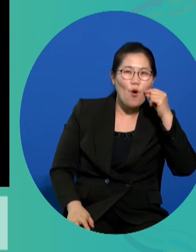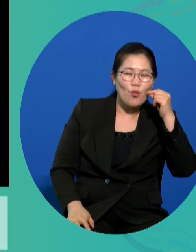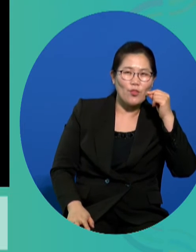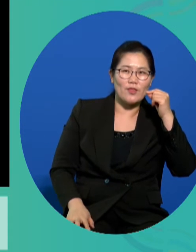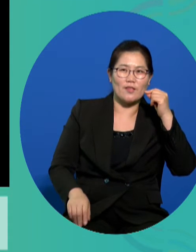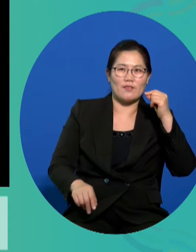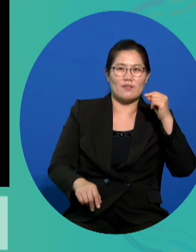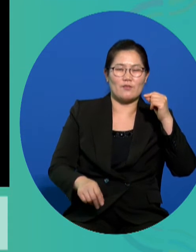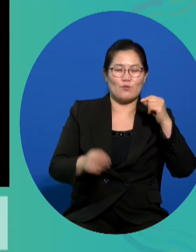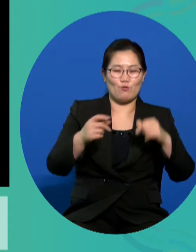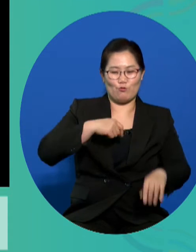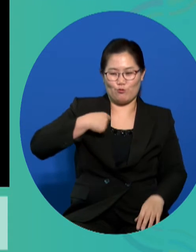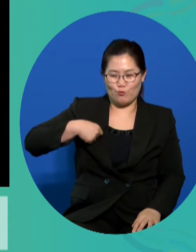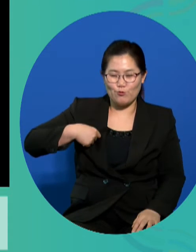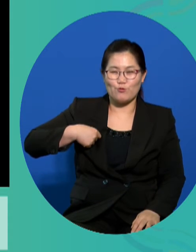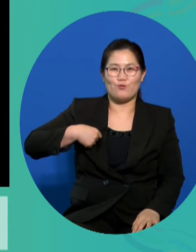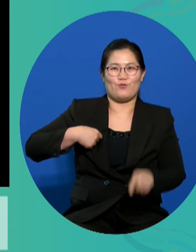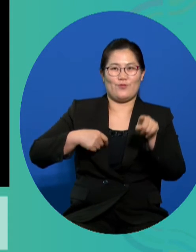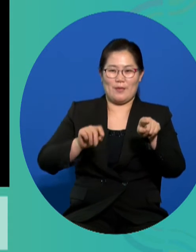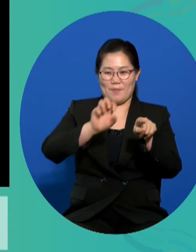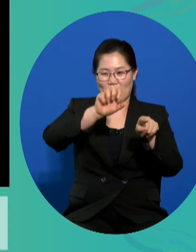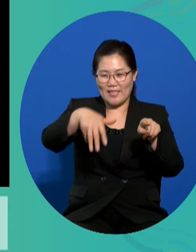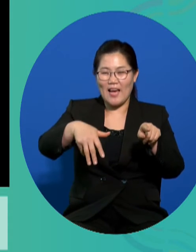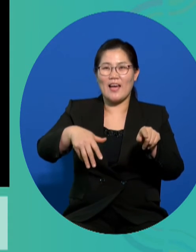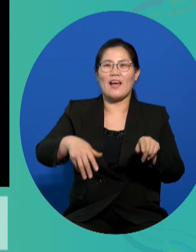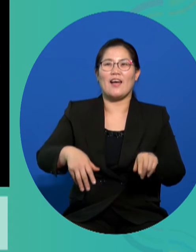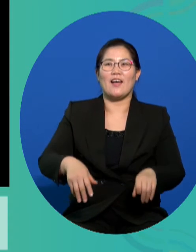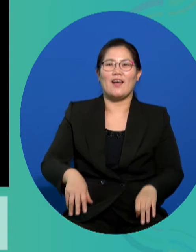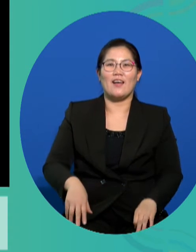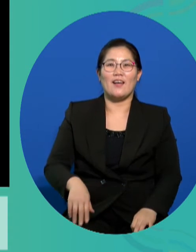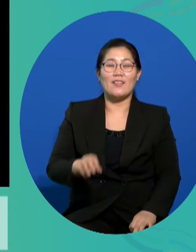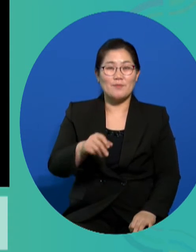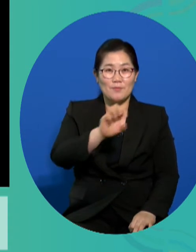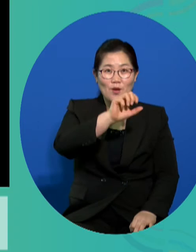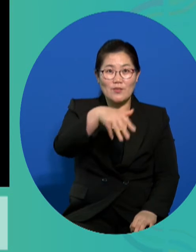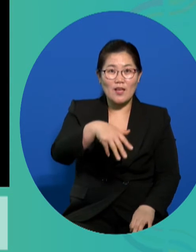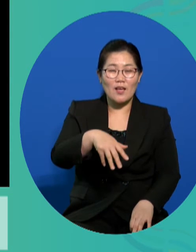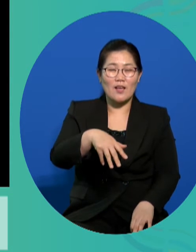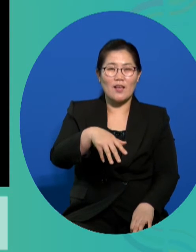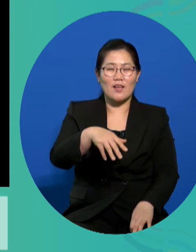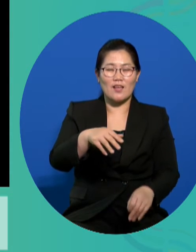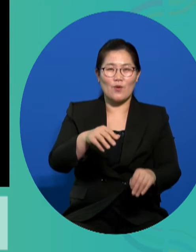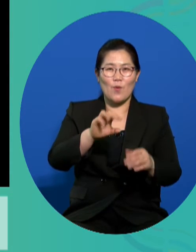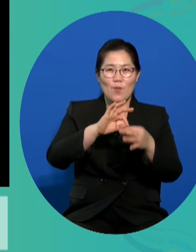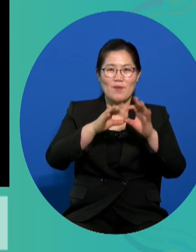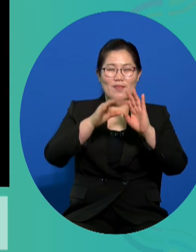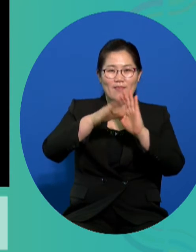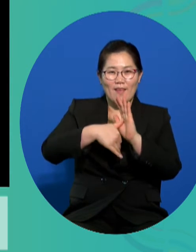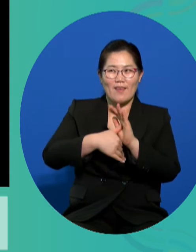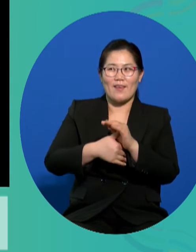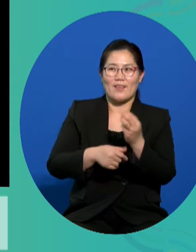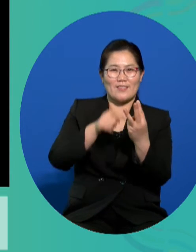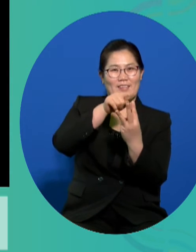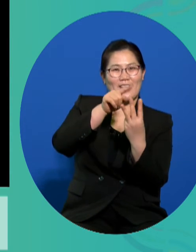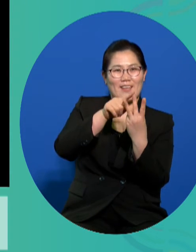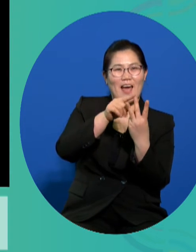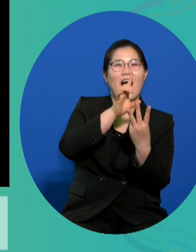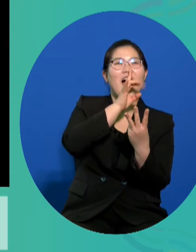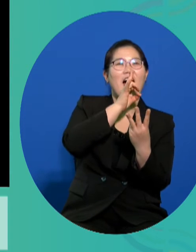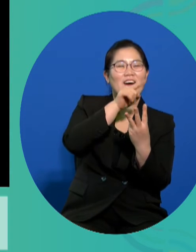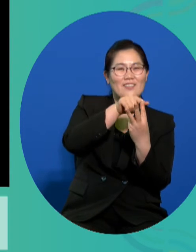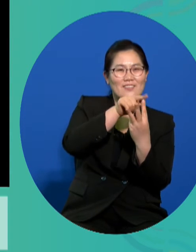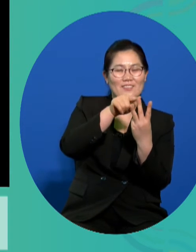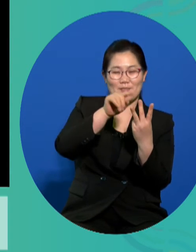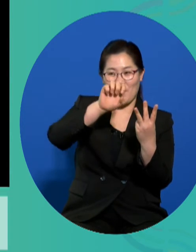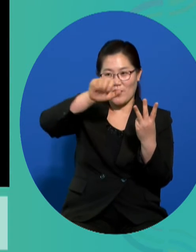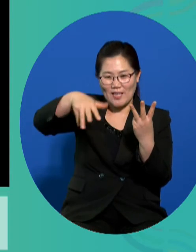평창, 정선, 강릉, 뭐 설상은 평창에서 하고 그리고 이제 빙상은 강릉에서 하고 뭐 이런 식으로